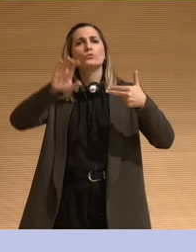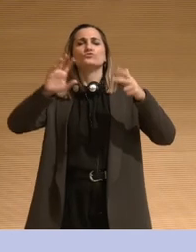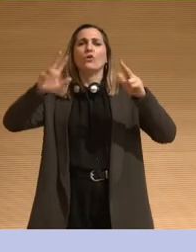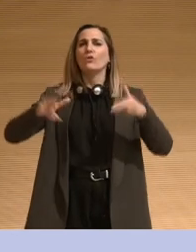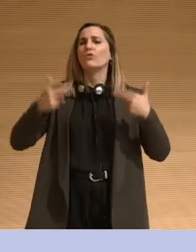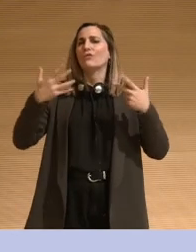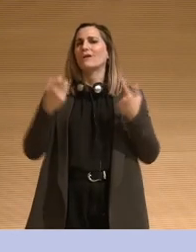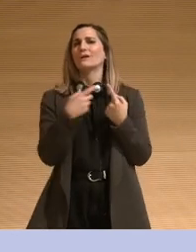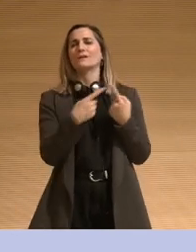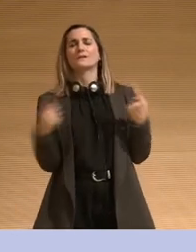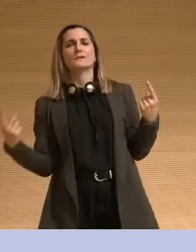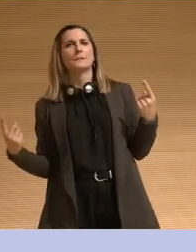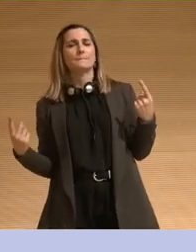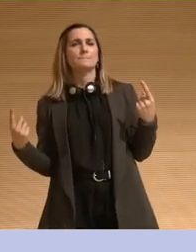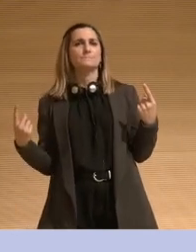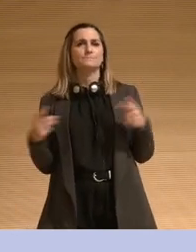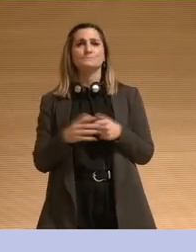ευκαιρία λοιπόν για αυτή τη συνειδητοποίηση?